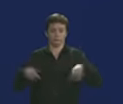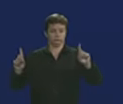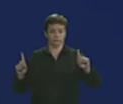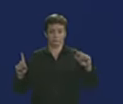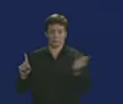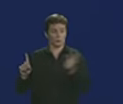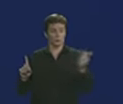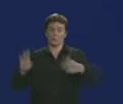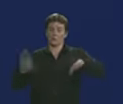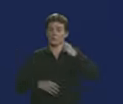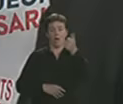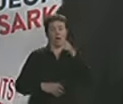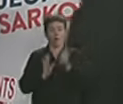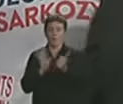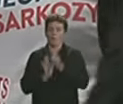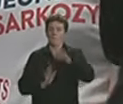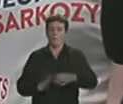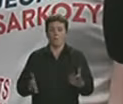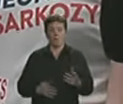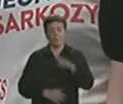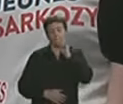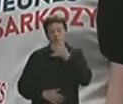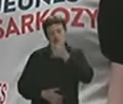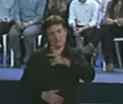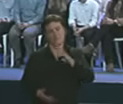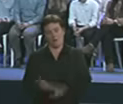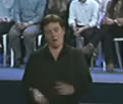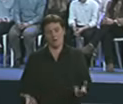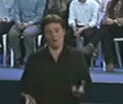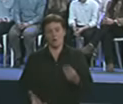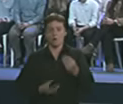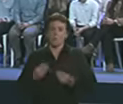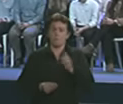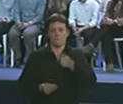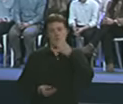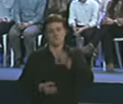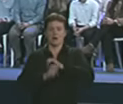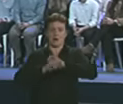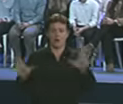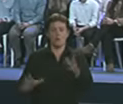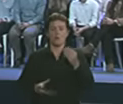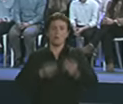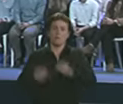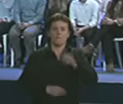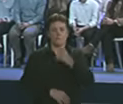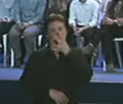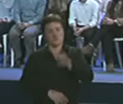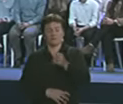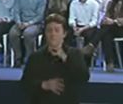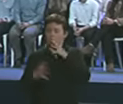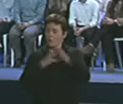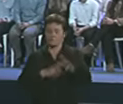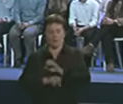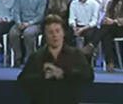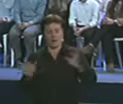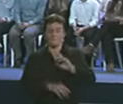un devoir et un seul, un devoir de vérité, ou si vous préférez un devoir de clarté, ou si vous préférez un devoir de transparence,